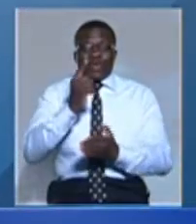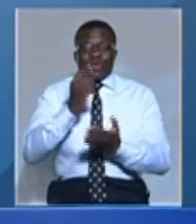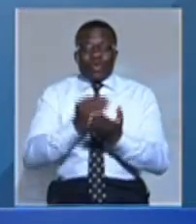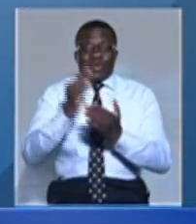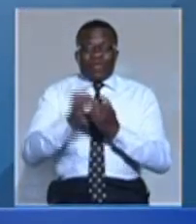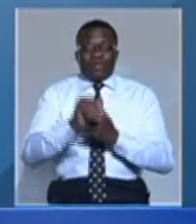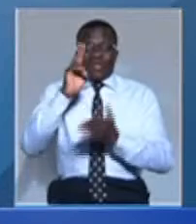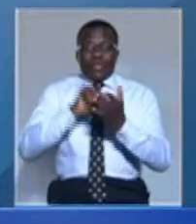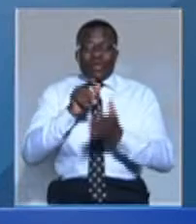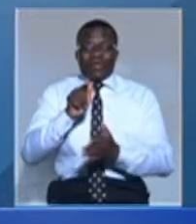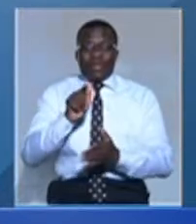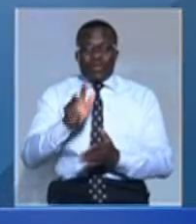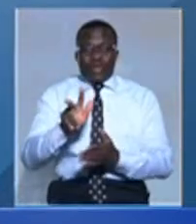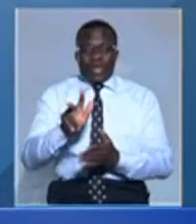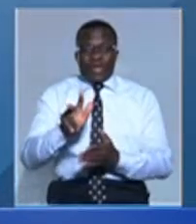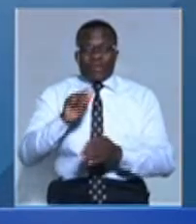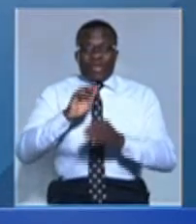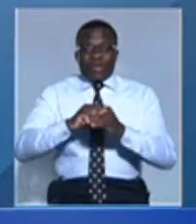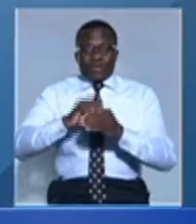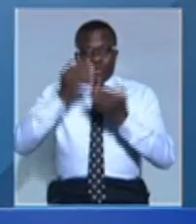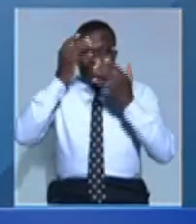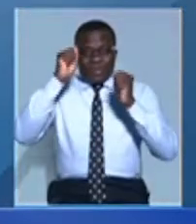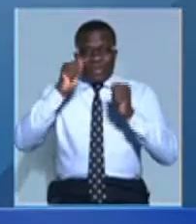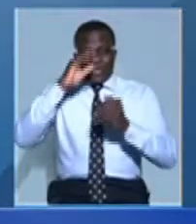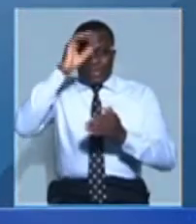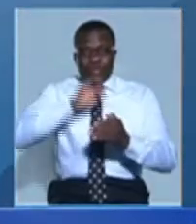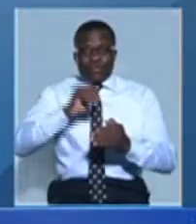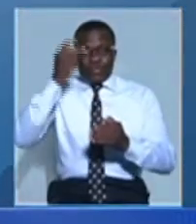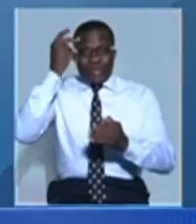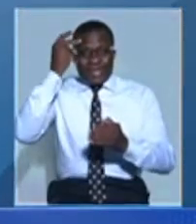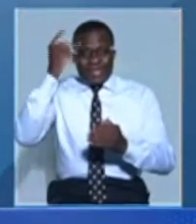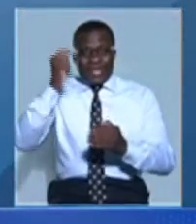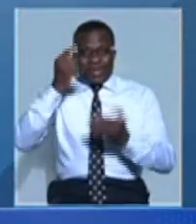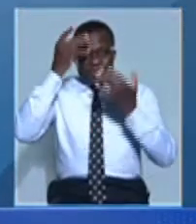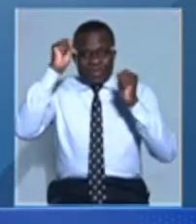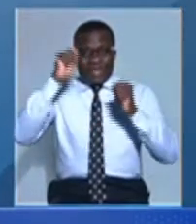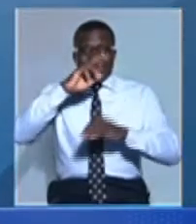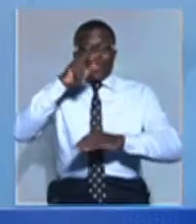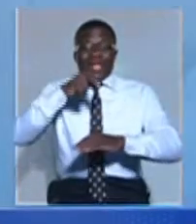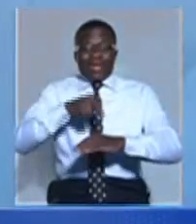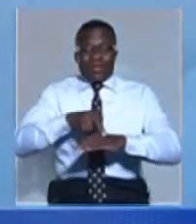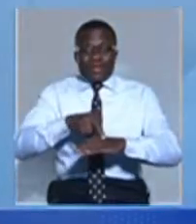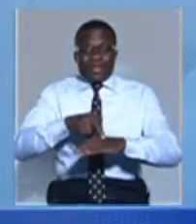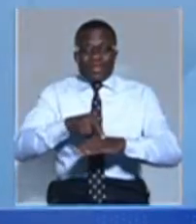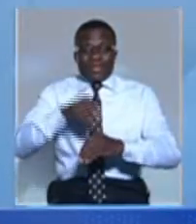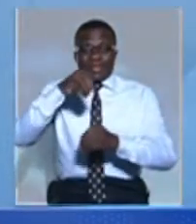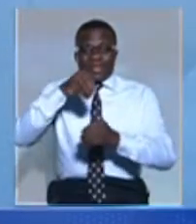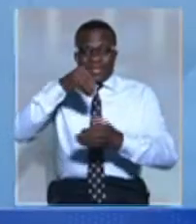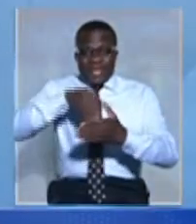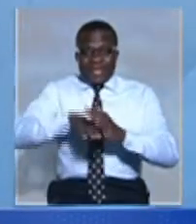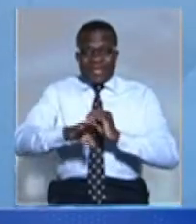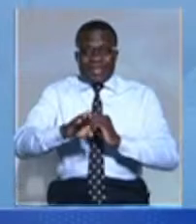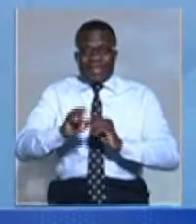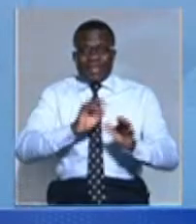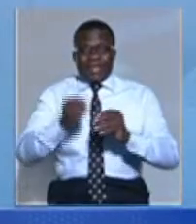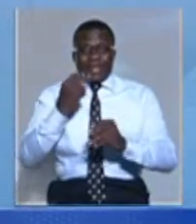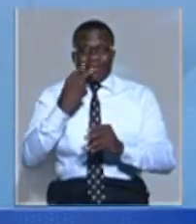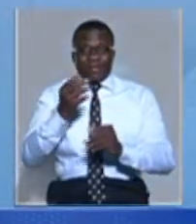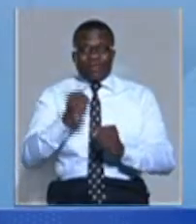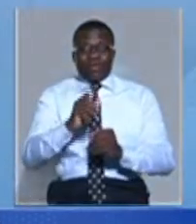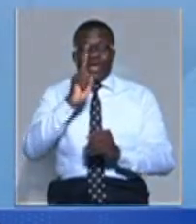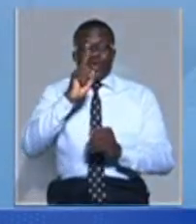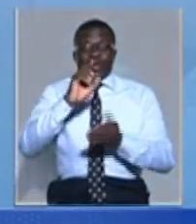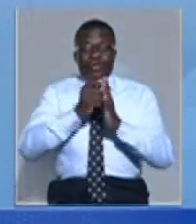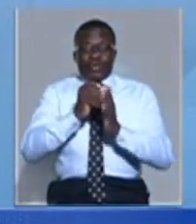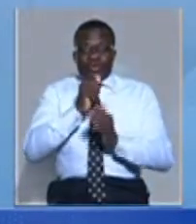1er février 2023. Sous la présidence de M. Patrice Talon, président de la République. D'entrée, il a fait observer une minute